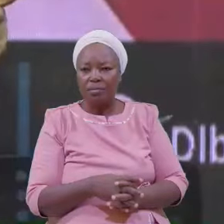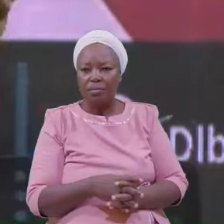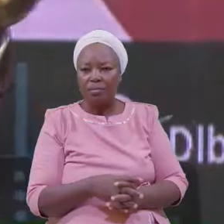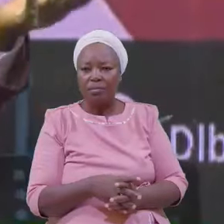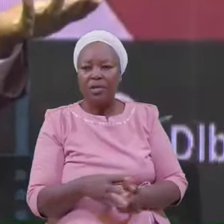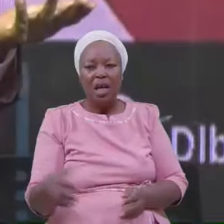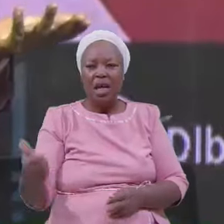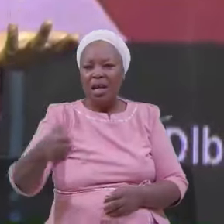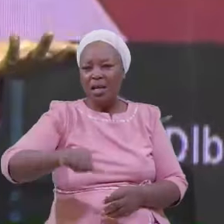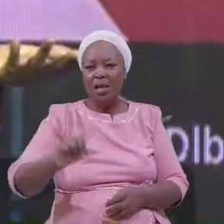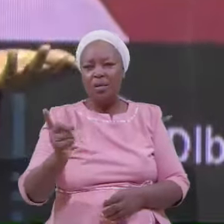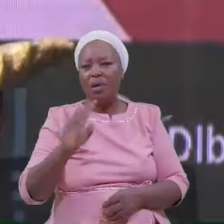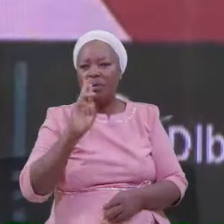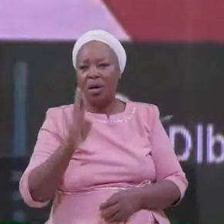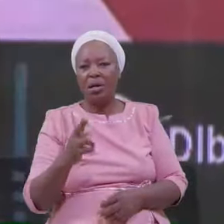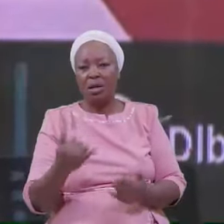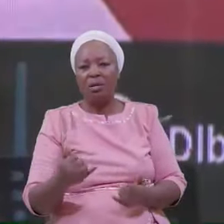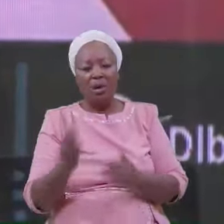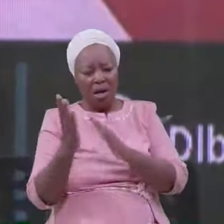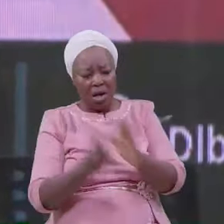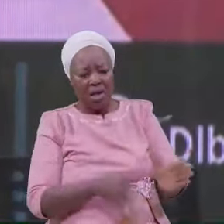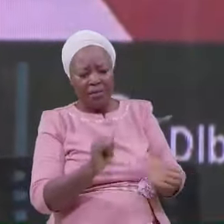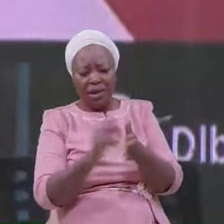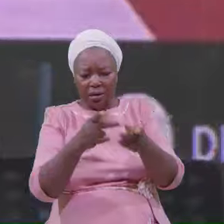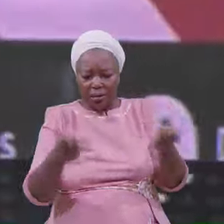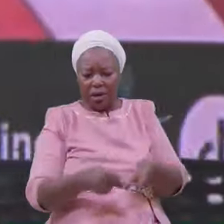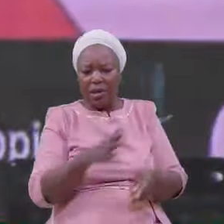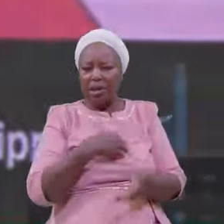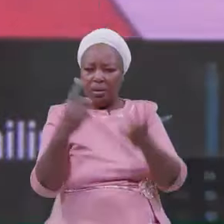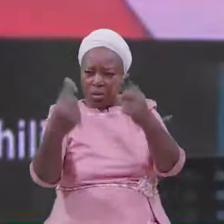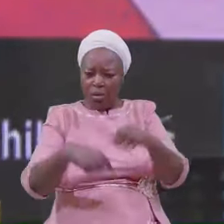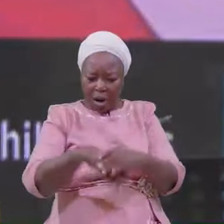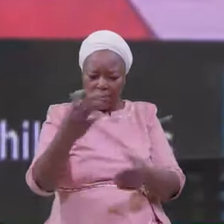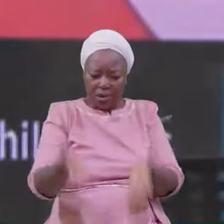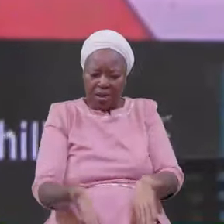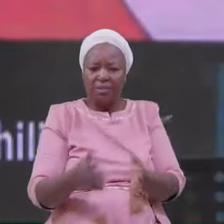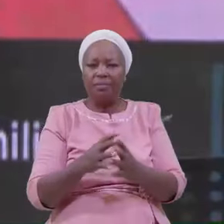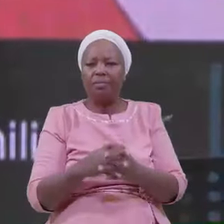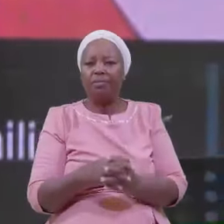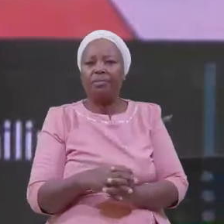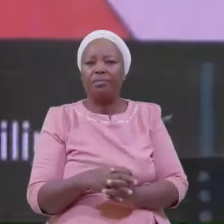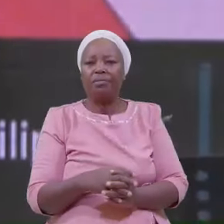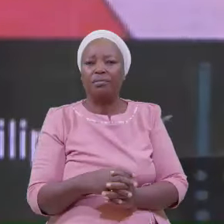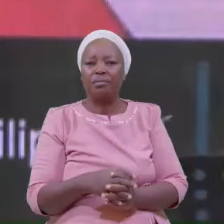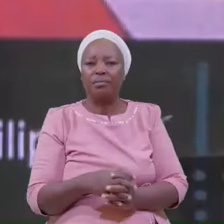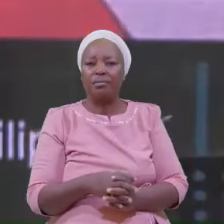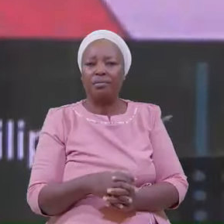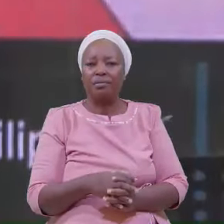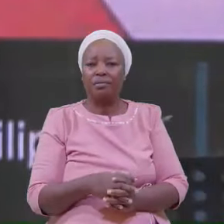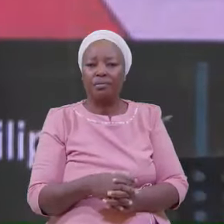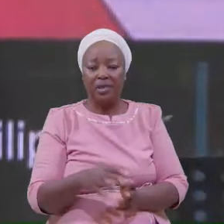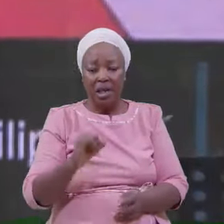Panginoon, lumapit ka sa Kanya. Leave that place and come. Tanggapin mo ang Panginoon, lumapit ka sa Kanya. I